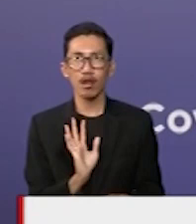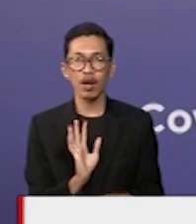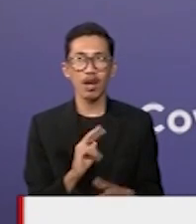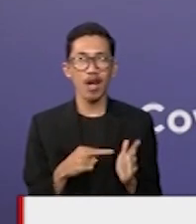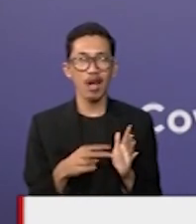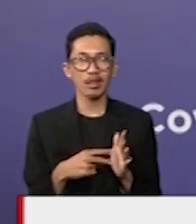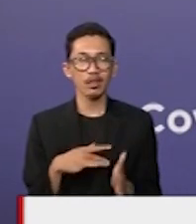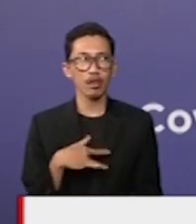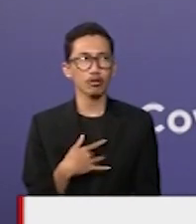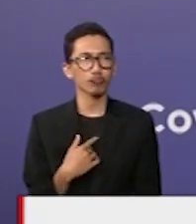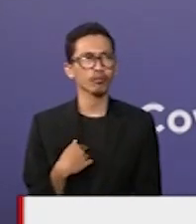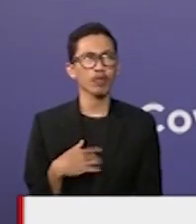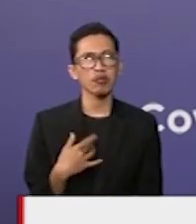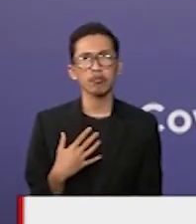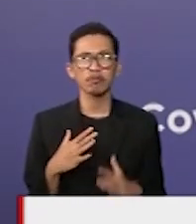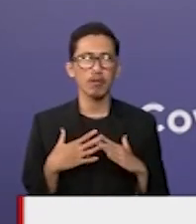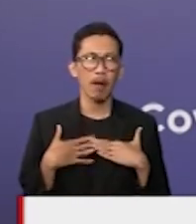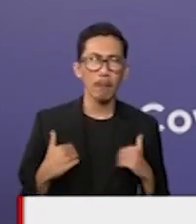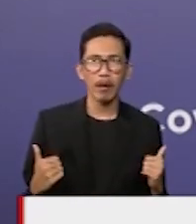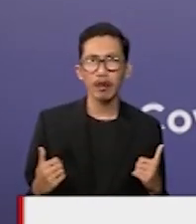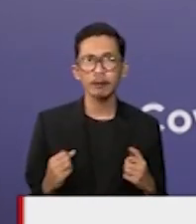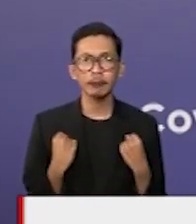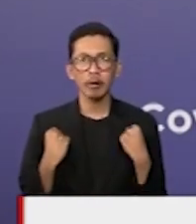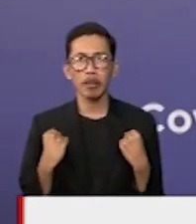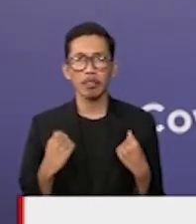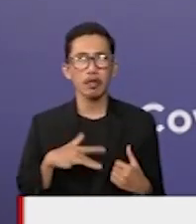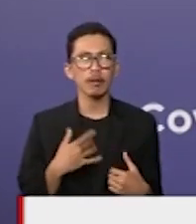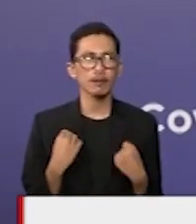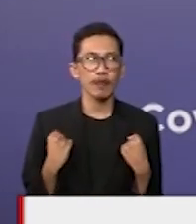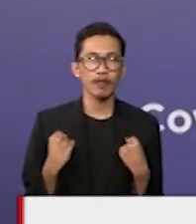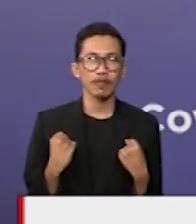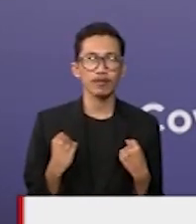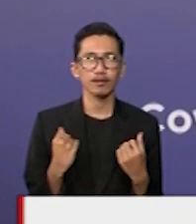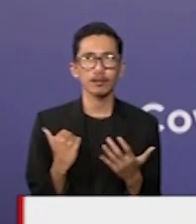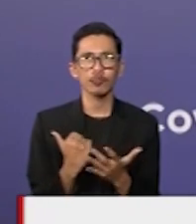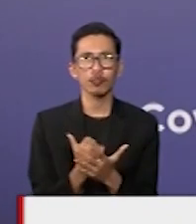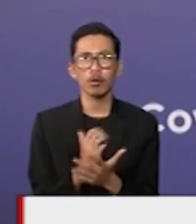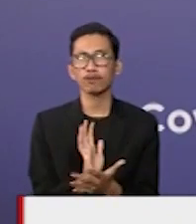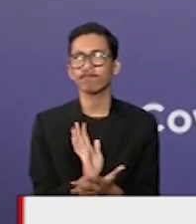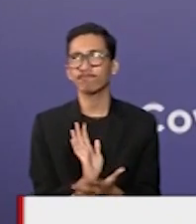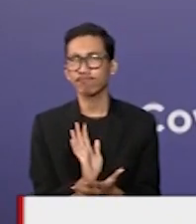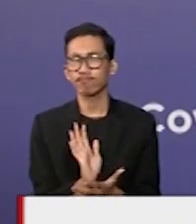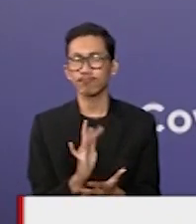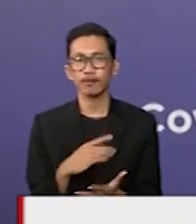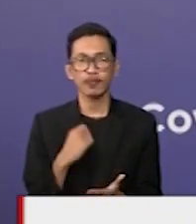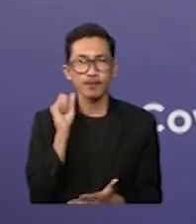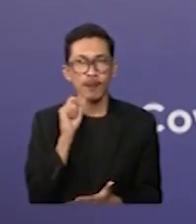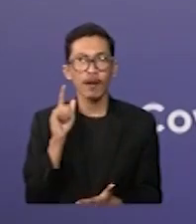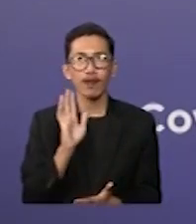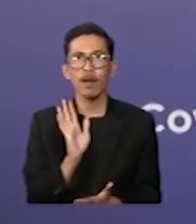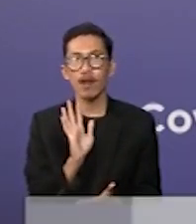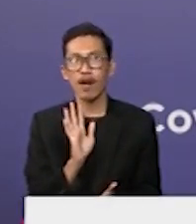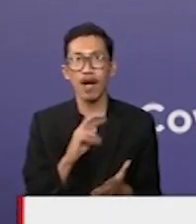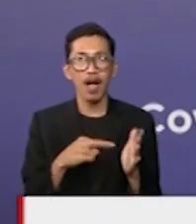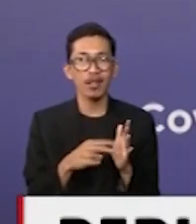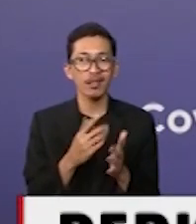merasa lebih aman atau merasa sehat. Ini yang tidak disadari dan kemudian masih